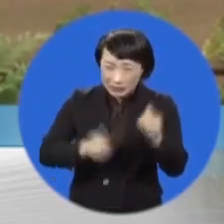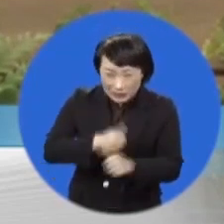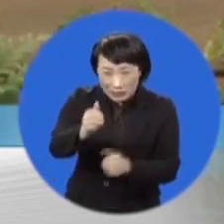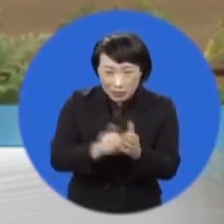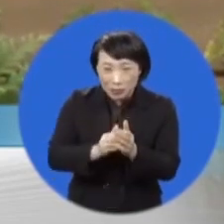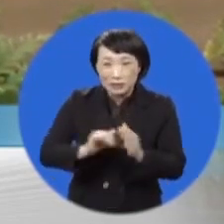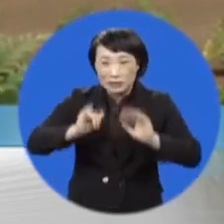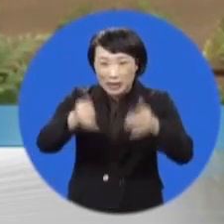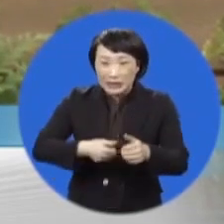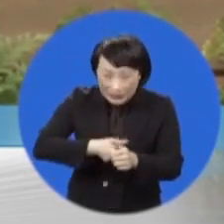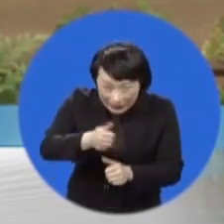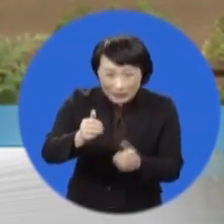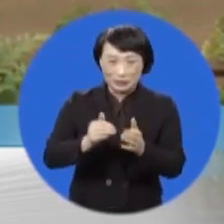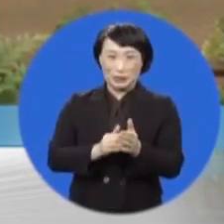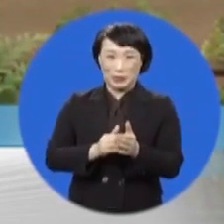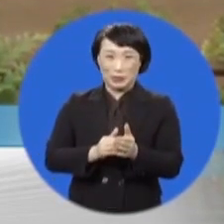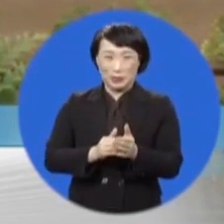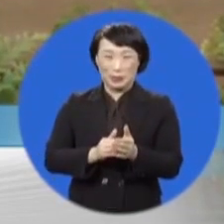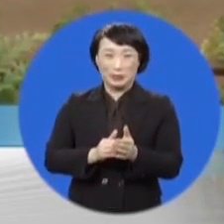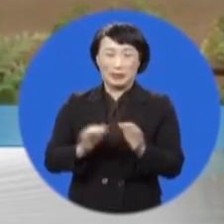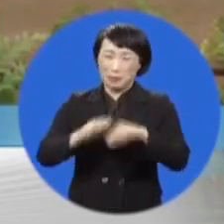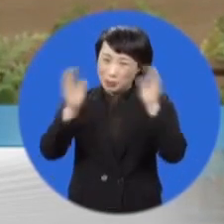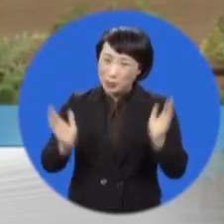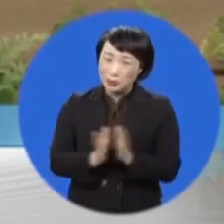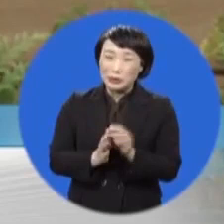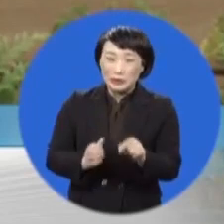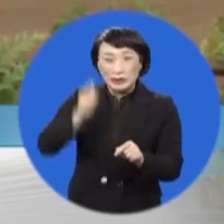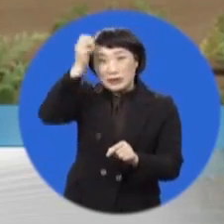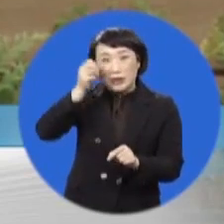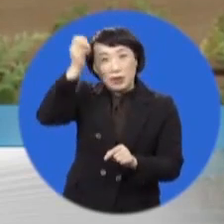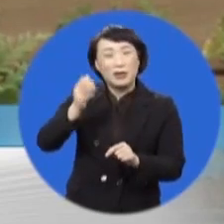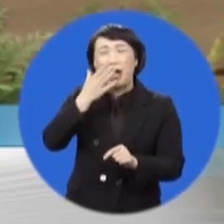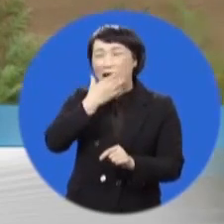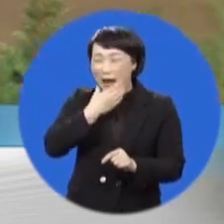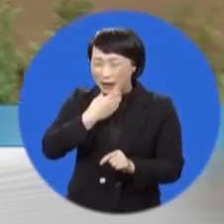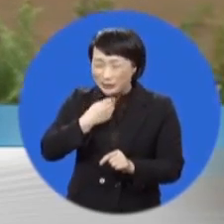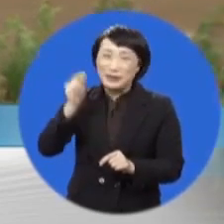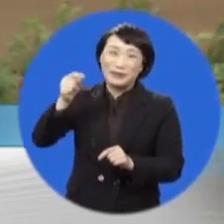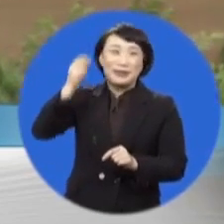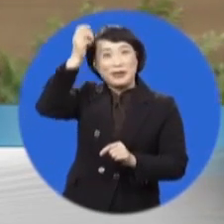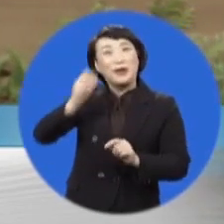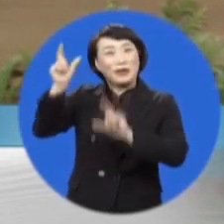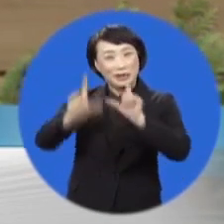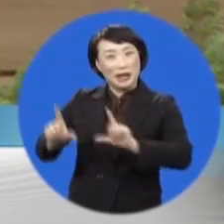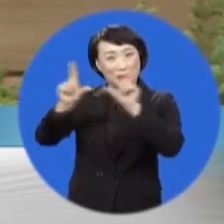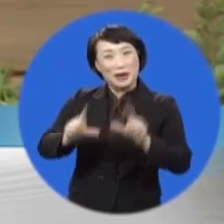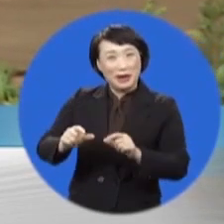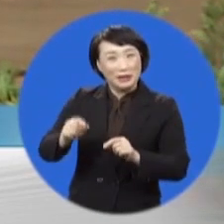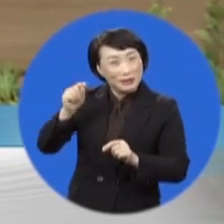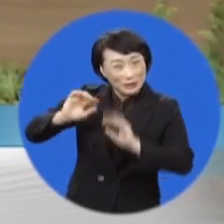세상을 이기고 참보다 그 영원히 행복한 영적 정환이 되게